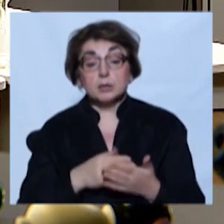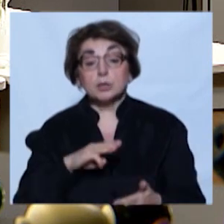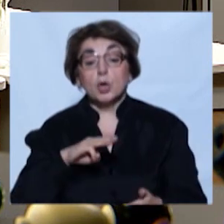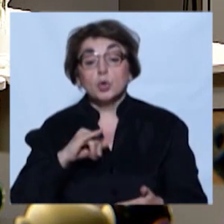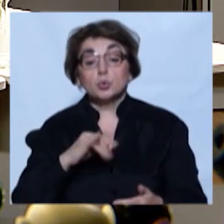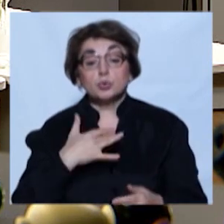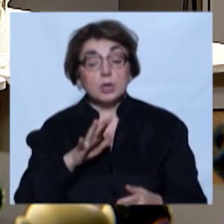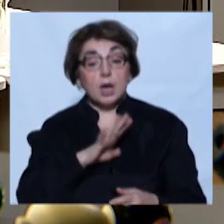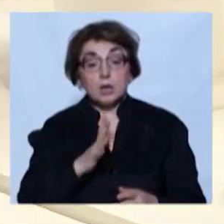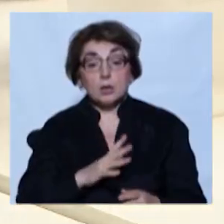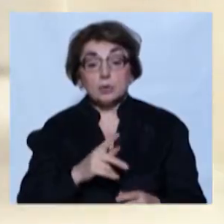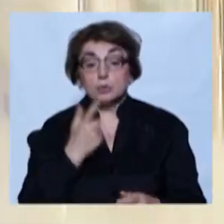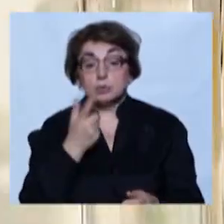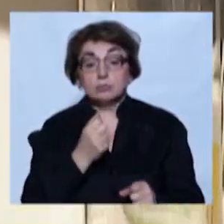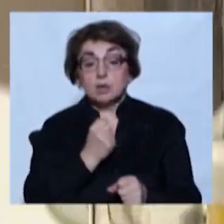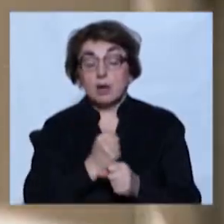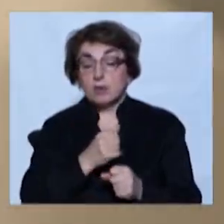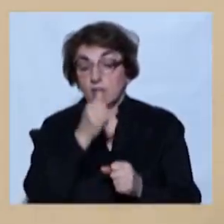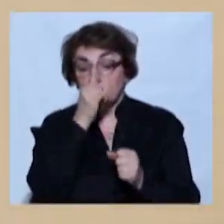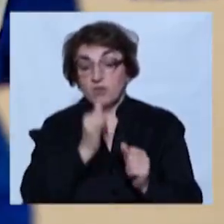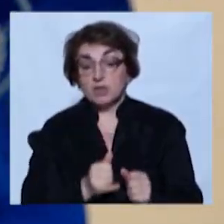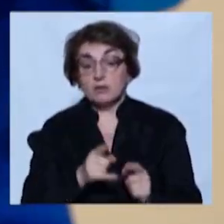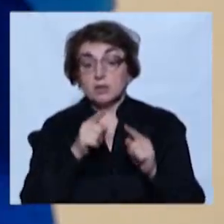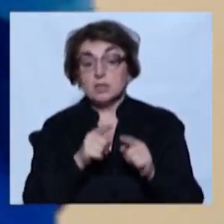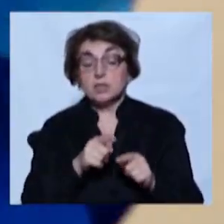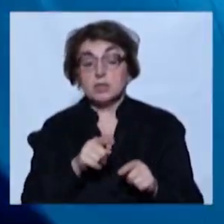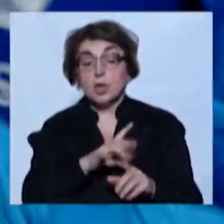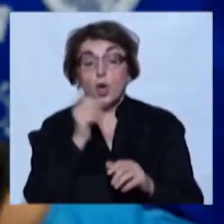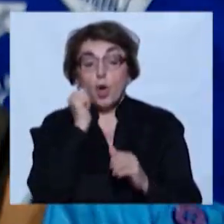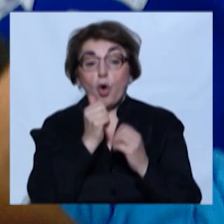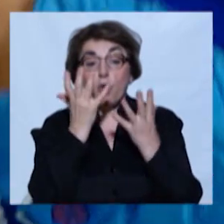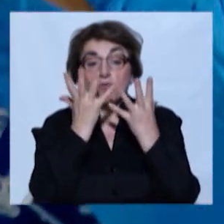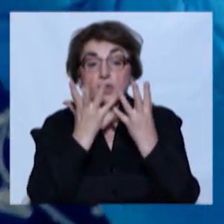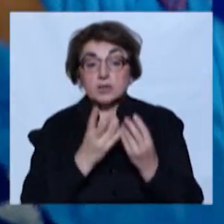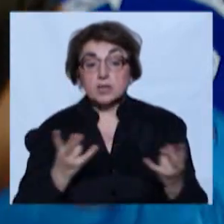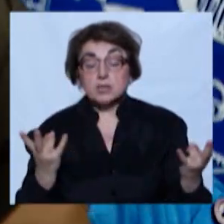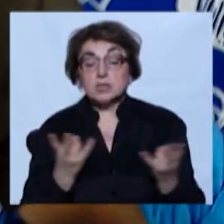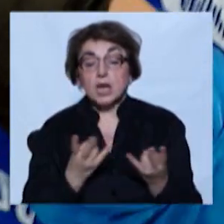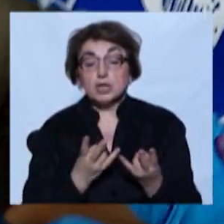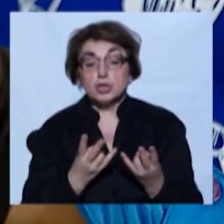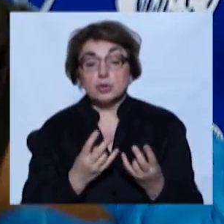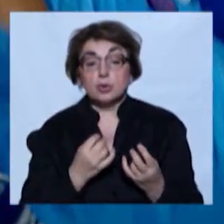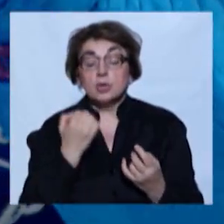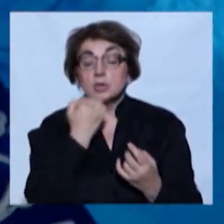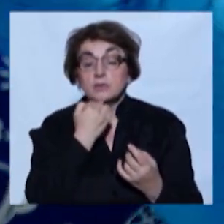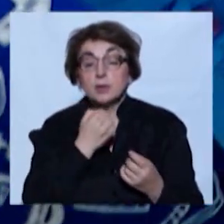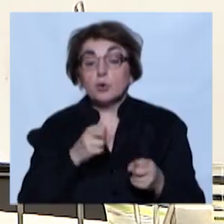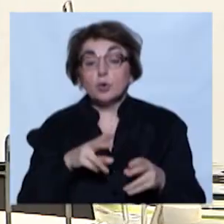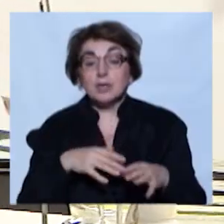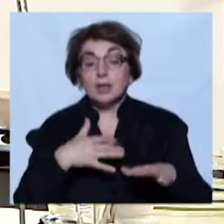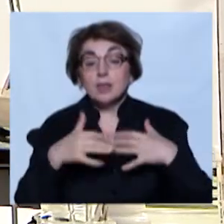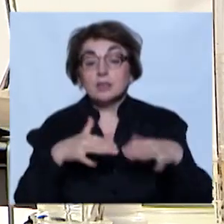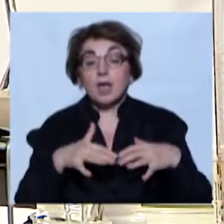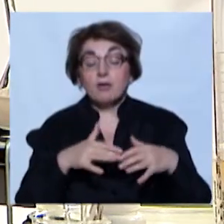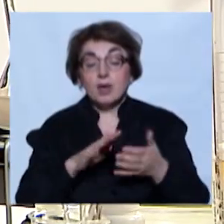ვერ დავამზადებდით ისეთ ყოველდღიურ საყოფაცხოვრებო მოხმარების საგნებს, როგორიც არის თხევადი საპონი,